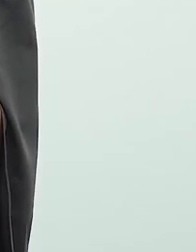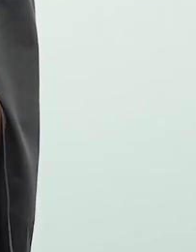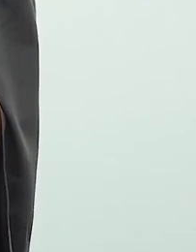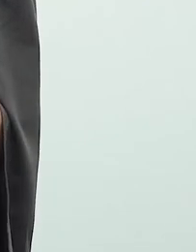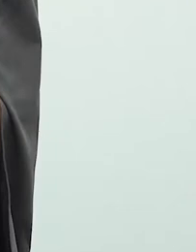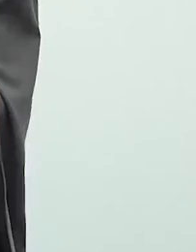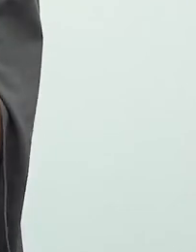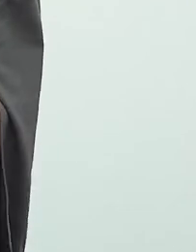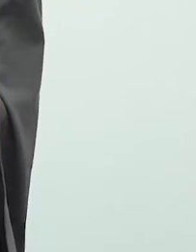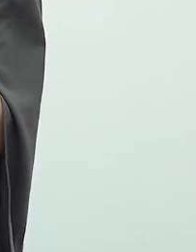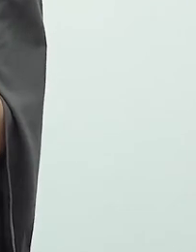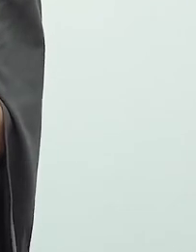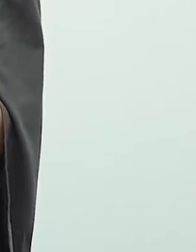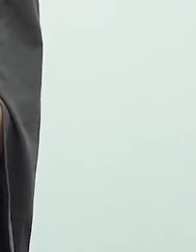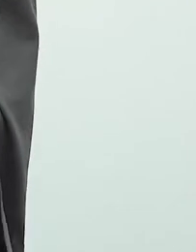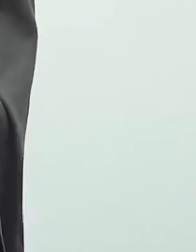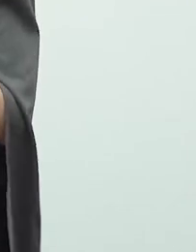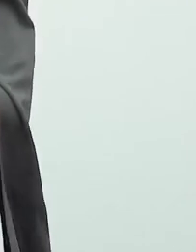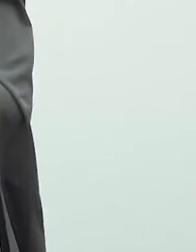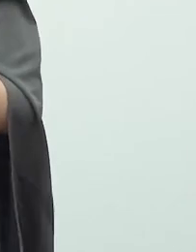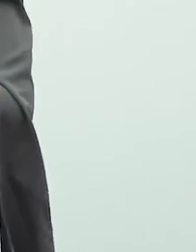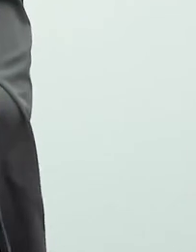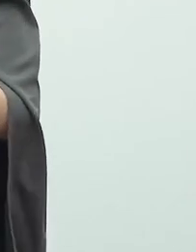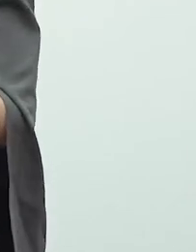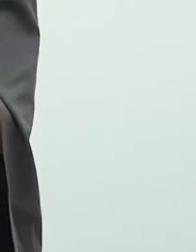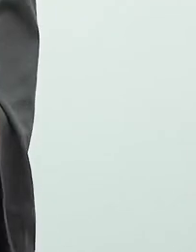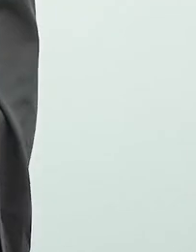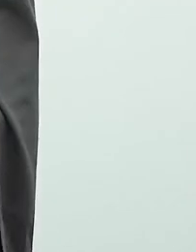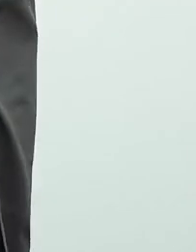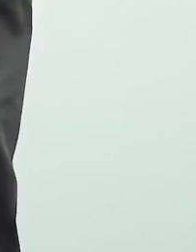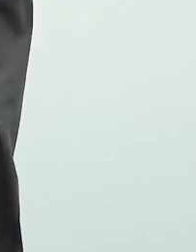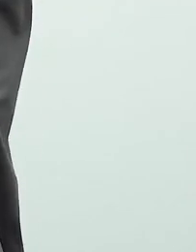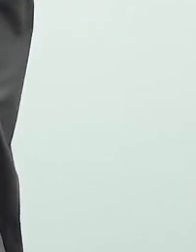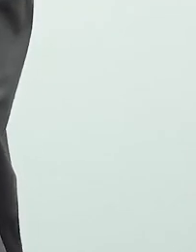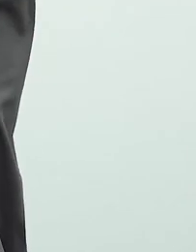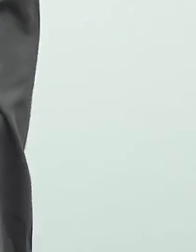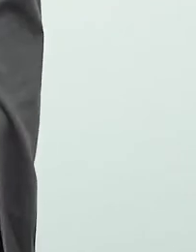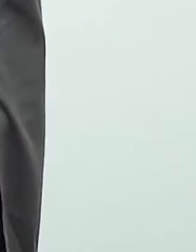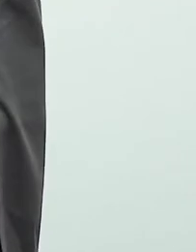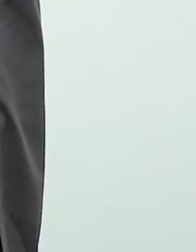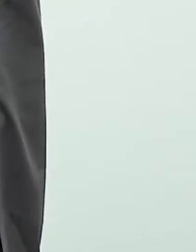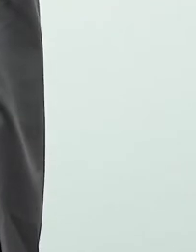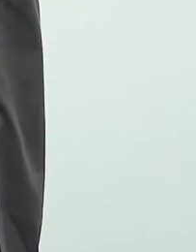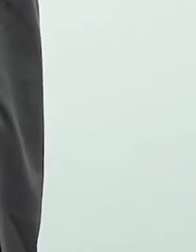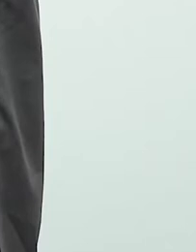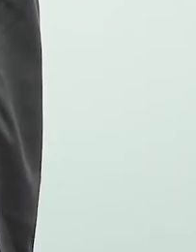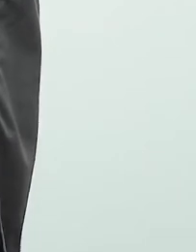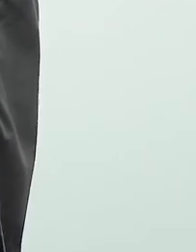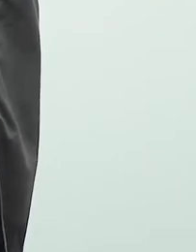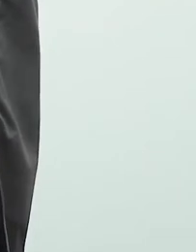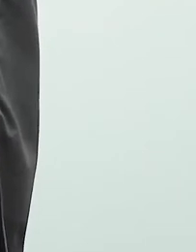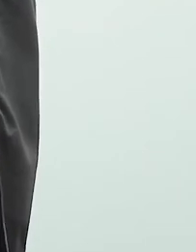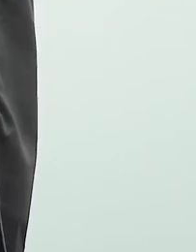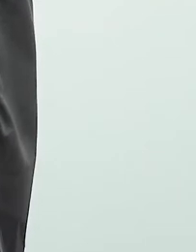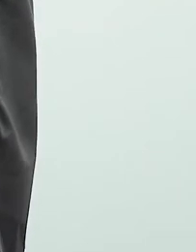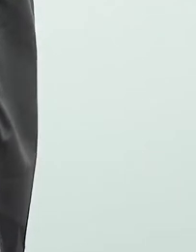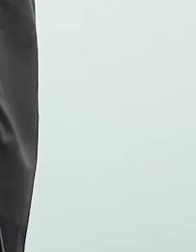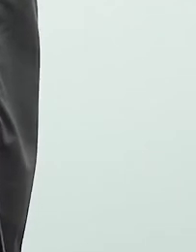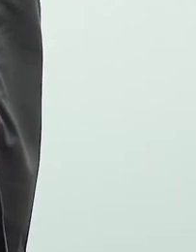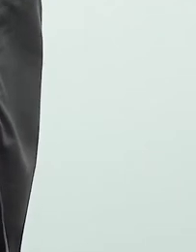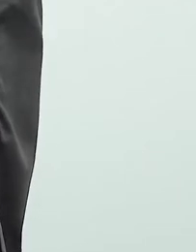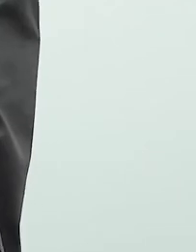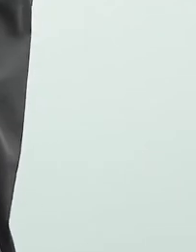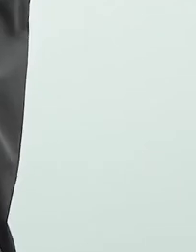도착해야 된다 의사소통이 좀 잘 안되거든요 예 그런데 요즘에는 카카오 택시가 있어서